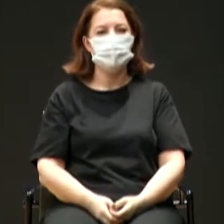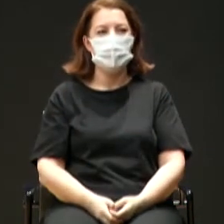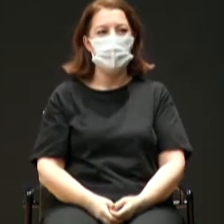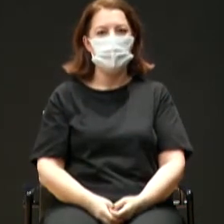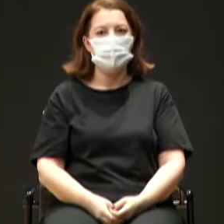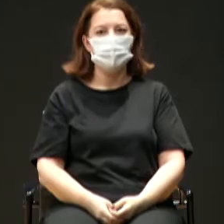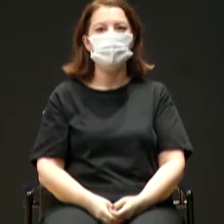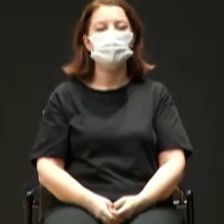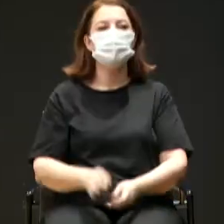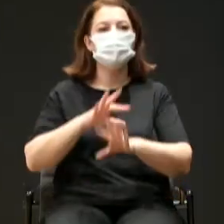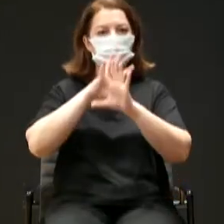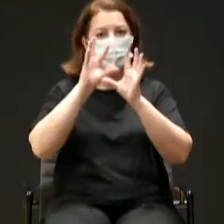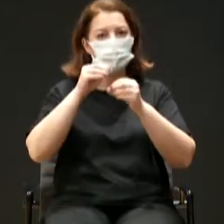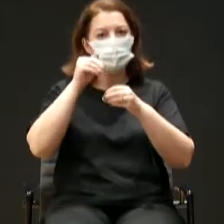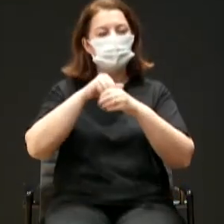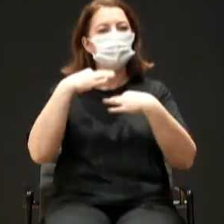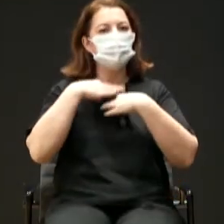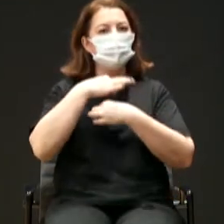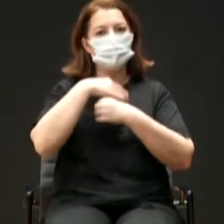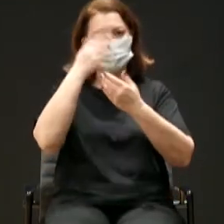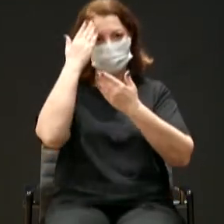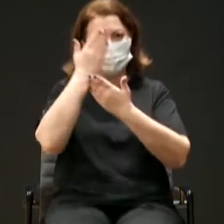Sayın Başkanım, tüm meclisi saygıyla selamlıyorum.